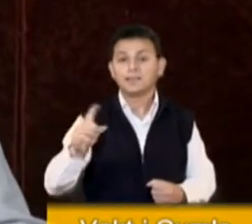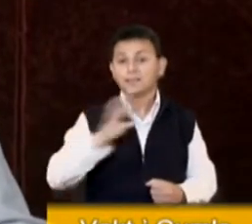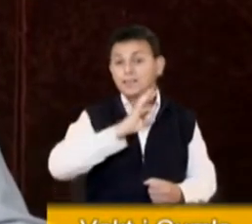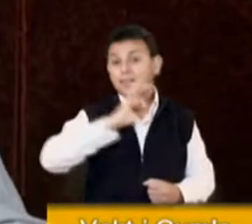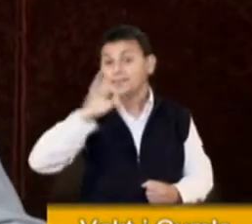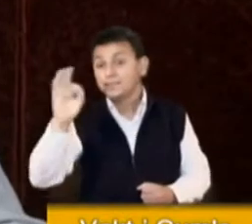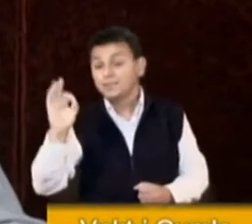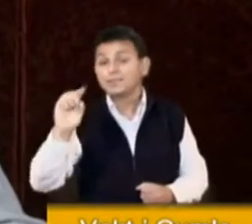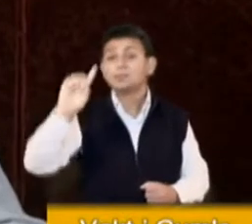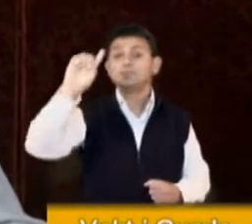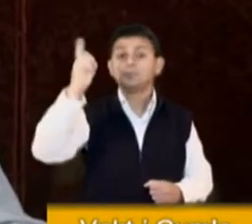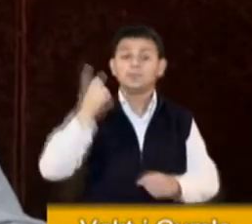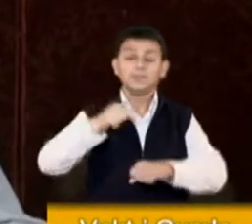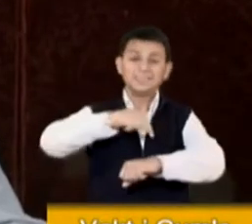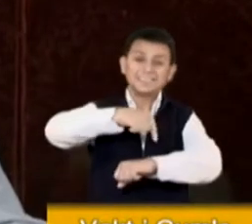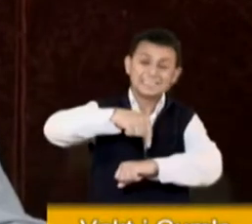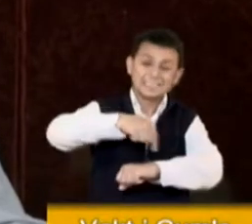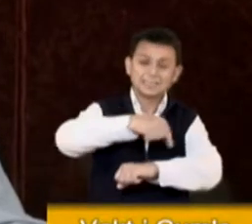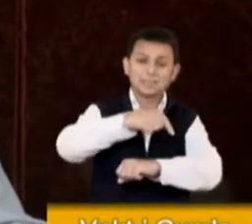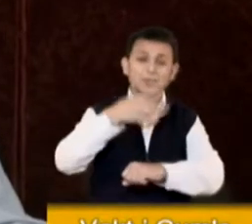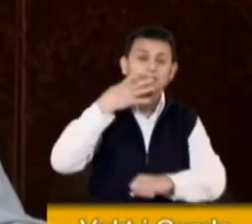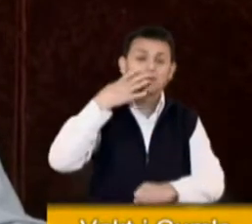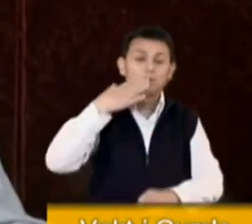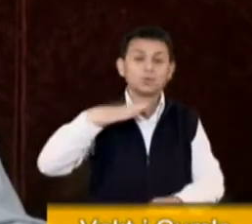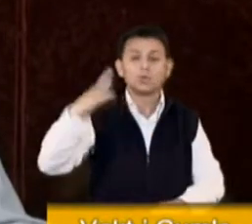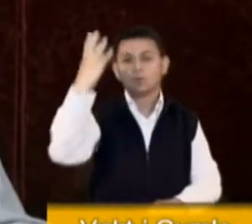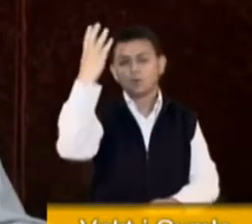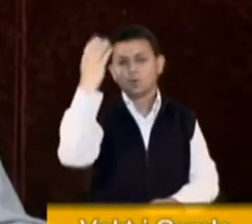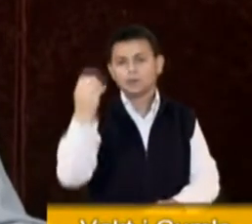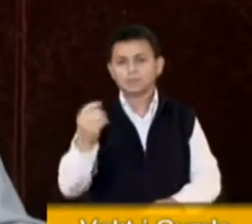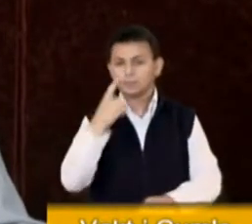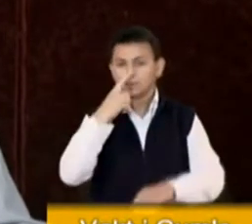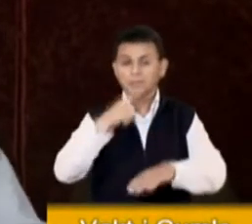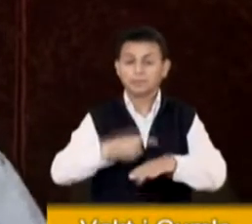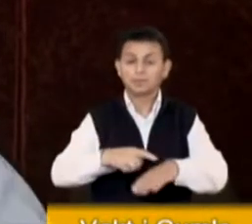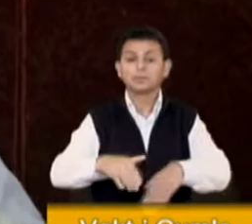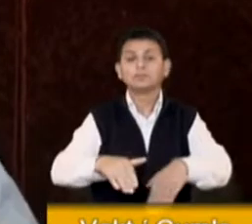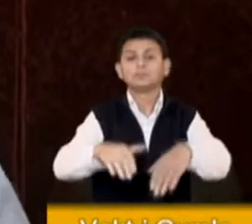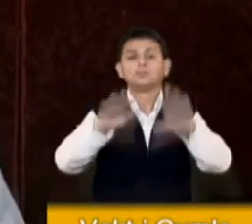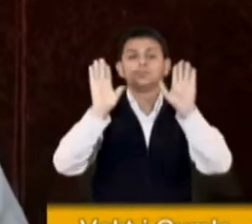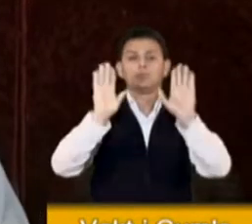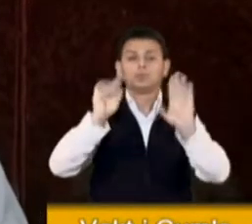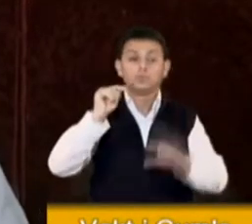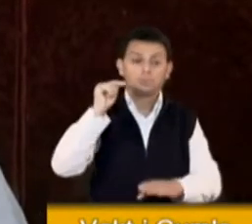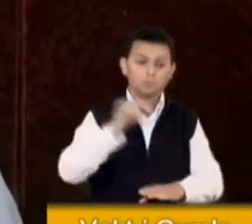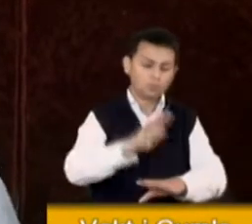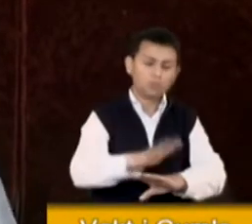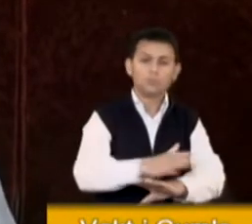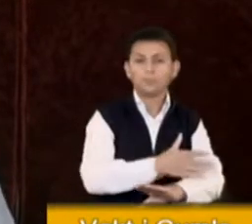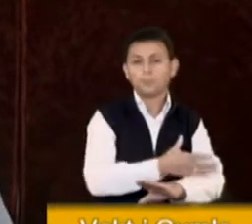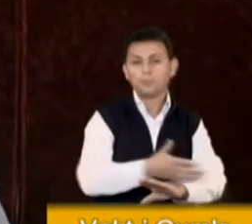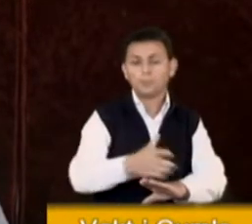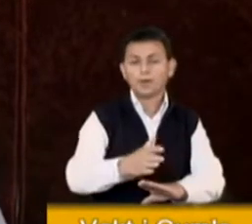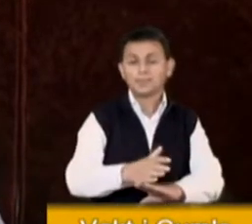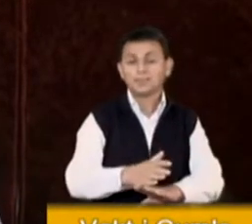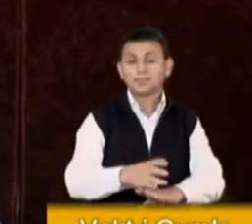yok olacağını tahmin etmiyorum, yok olacağına inanmıyorum diyerek bu malın kendisine